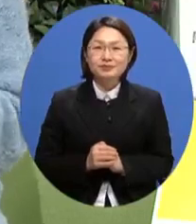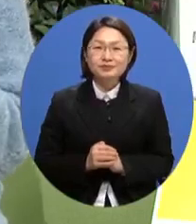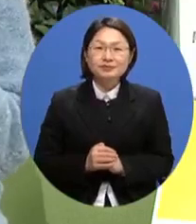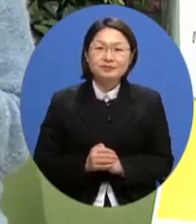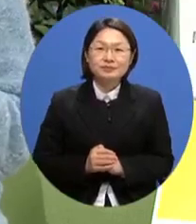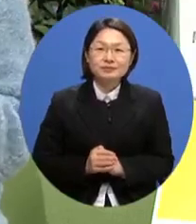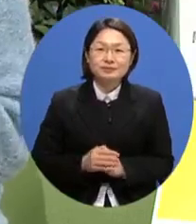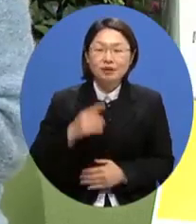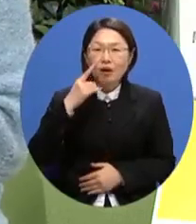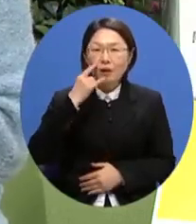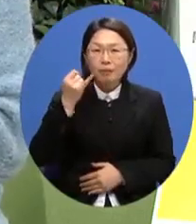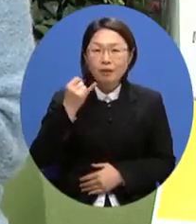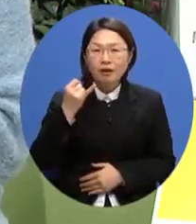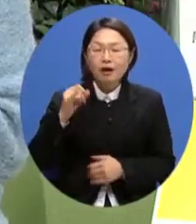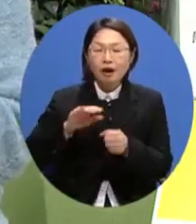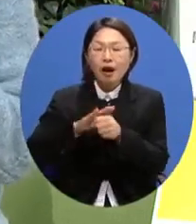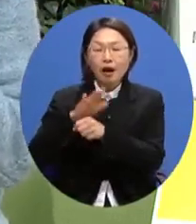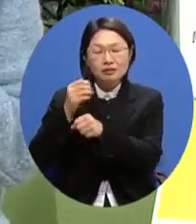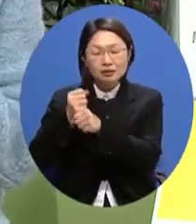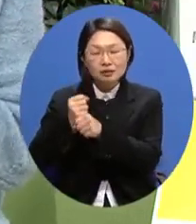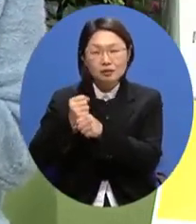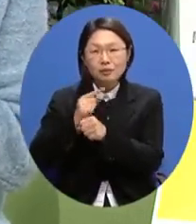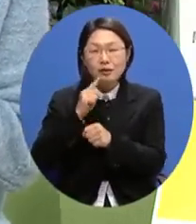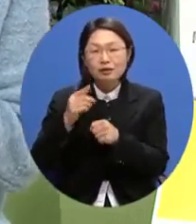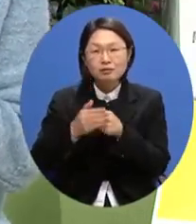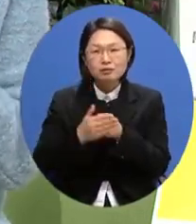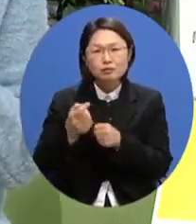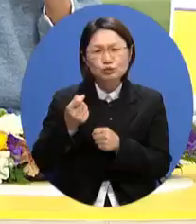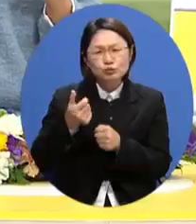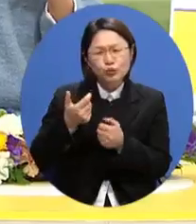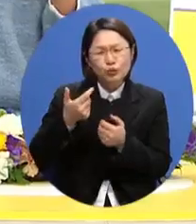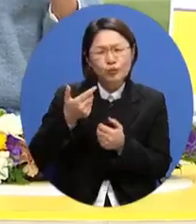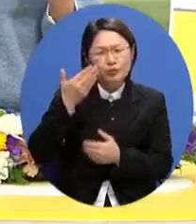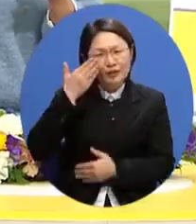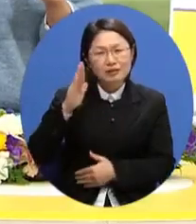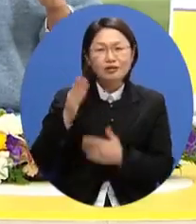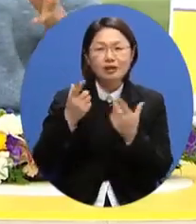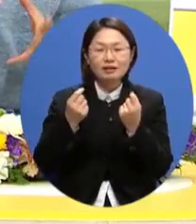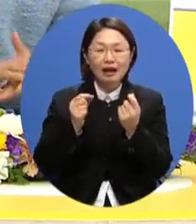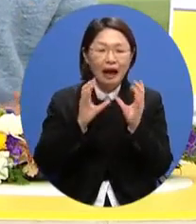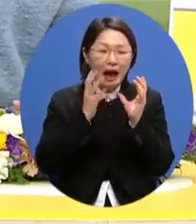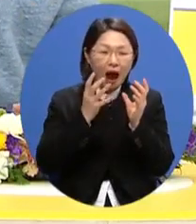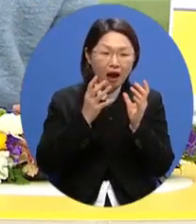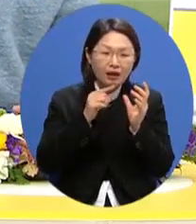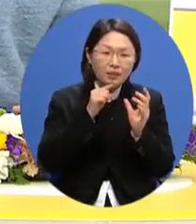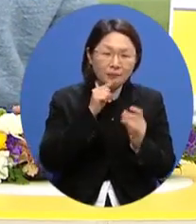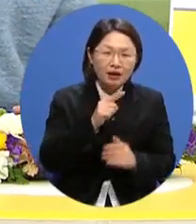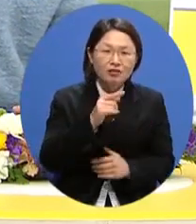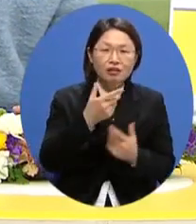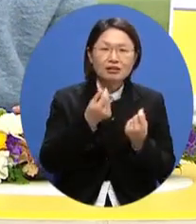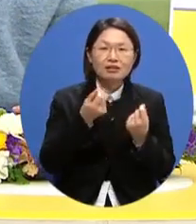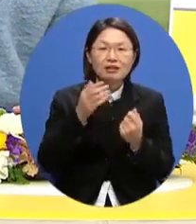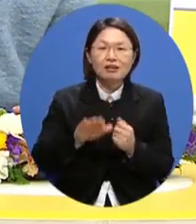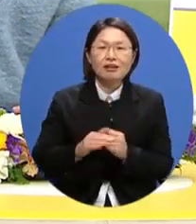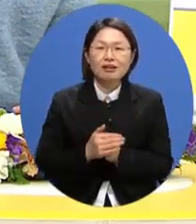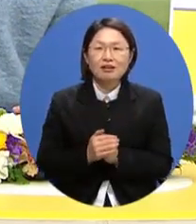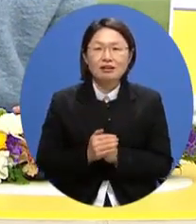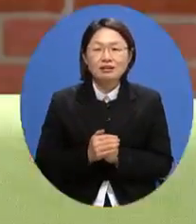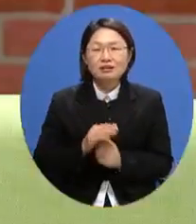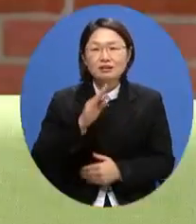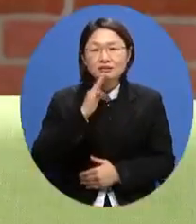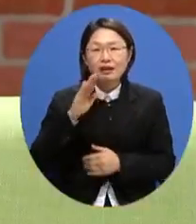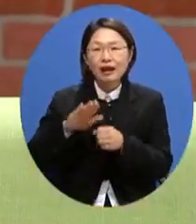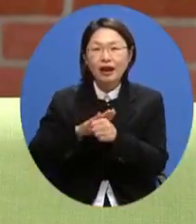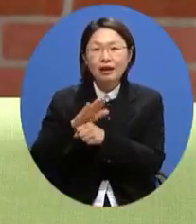네, 엄마의 애착이라고 하니까 왠지 조금 낯설게 느껴져요. 애착은 그냥 아이한테만 해당되는 건 줄 알았거든요. 그렇죠. 우리가